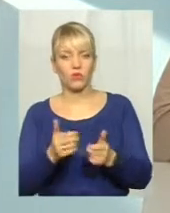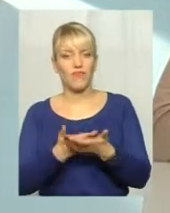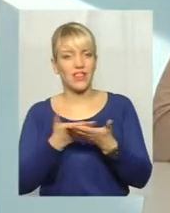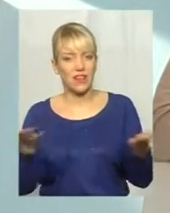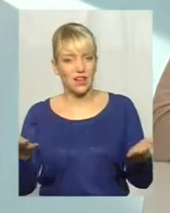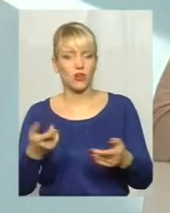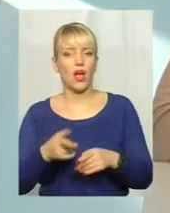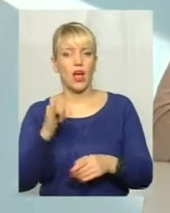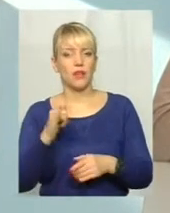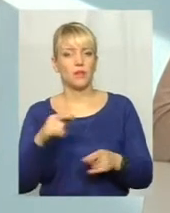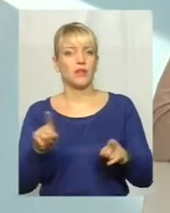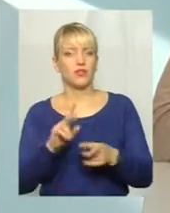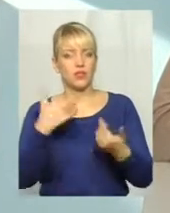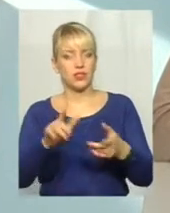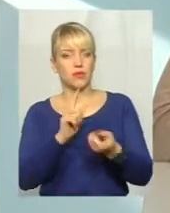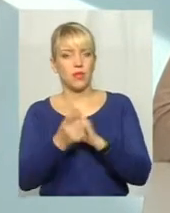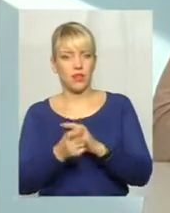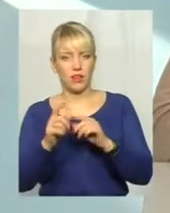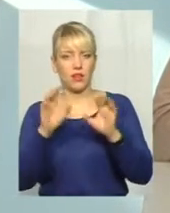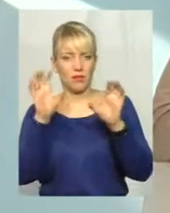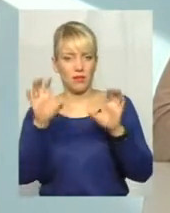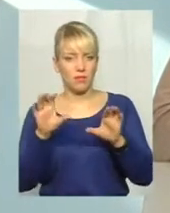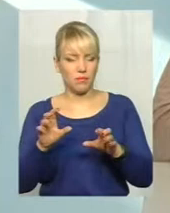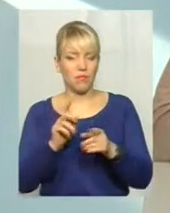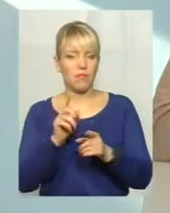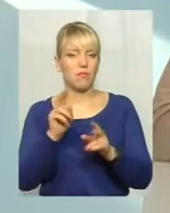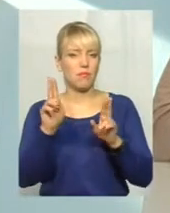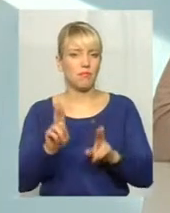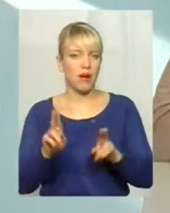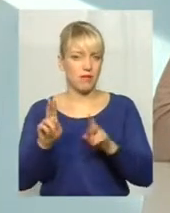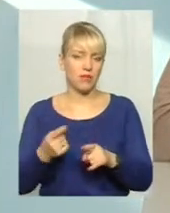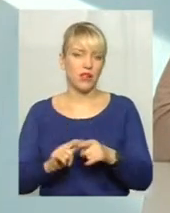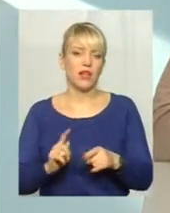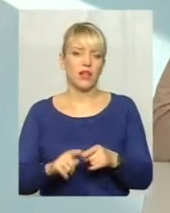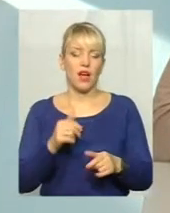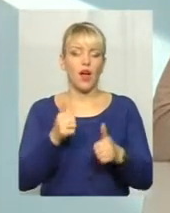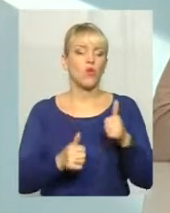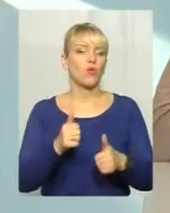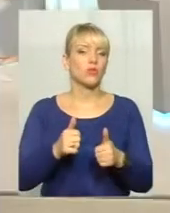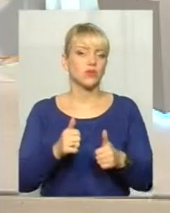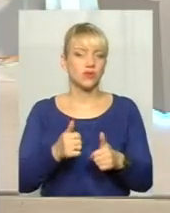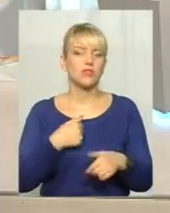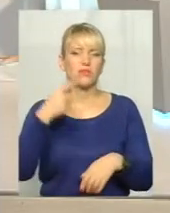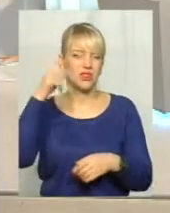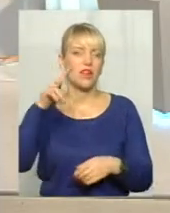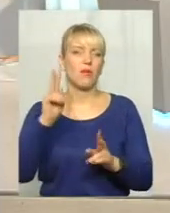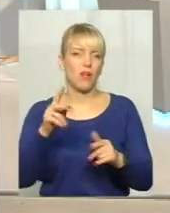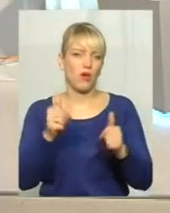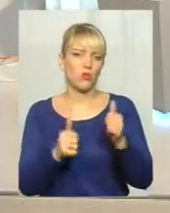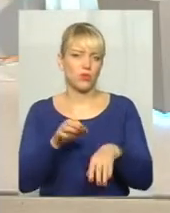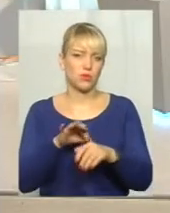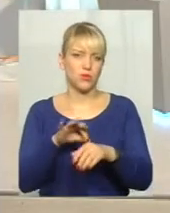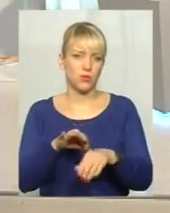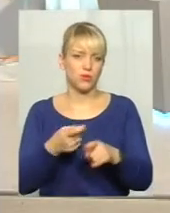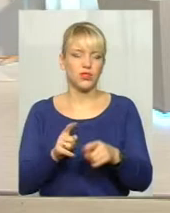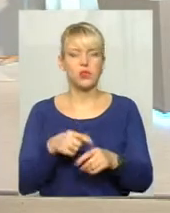що як іноді відбувається конкурс, це теж дуже гарне прикриття для того, щоб сказати, на конкурсі людина